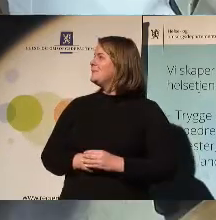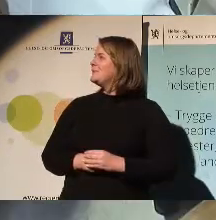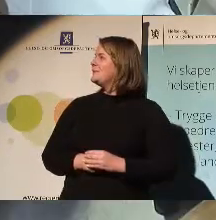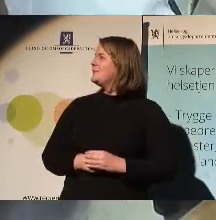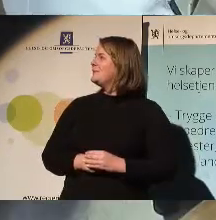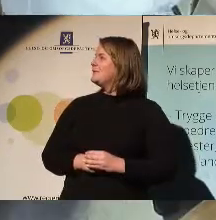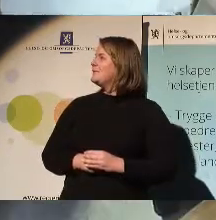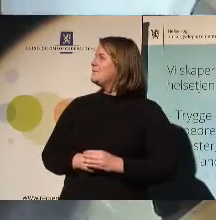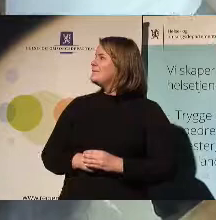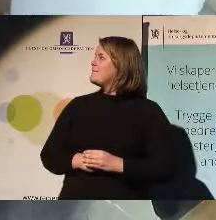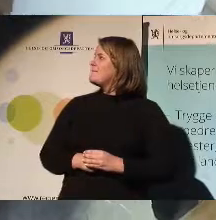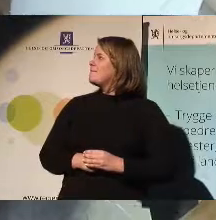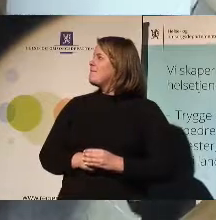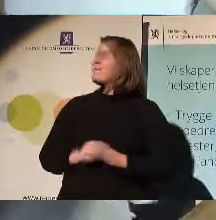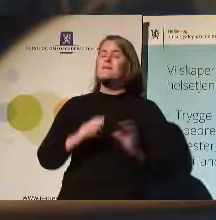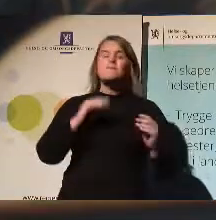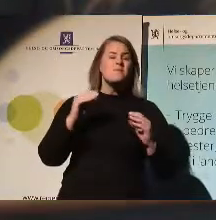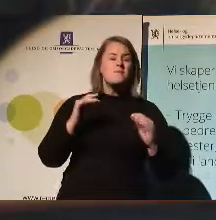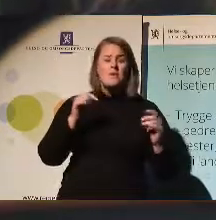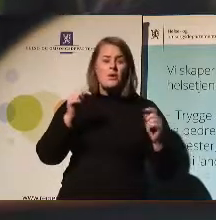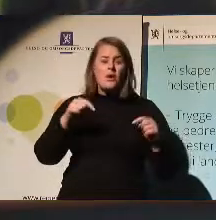Yes! Det skikkelig gode, eller?